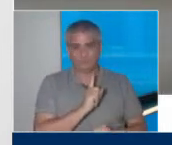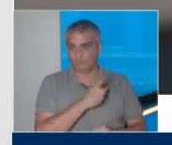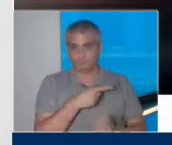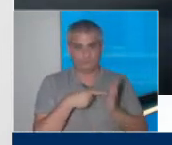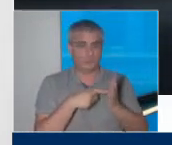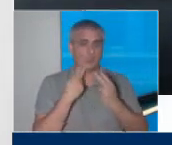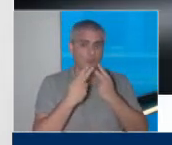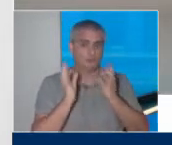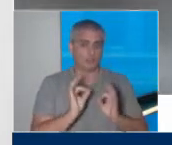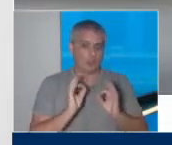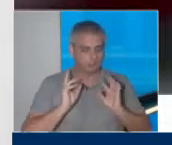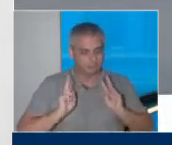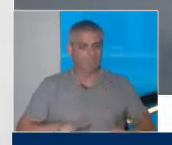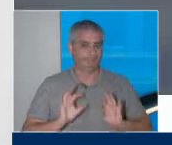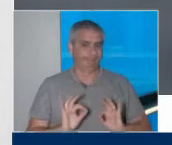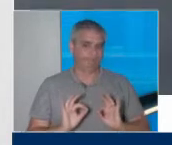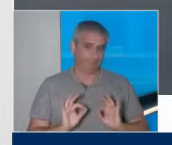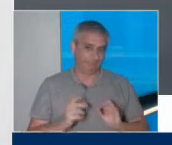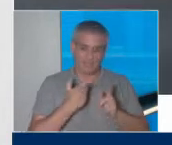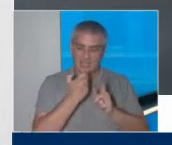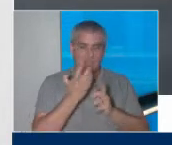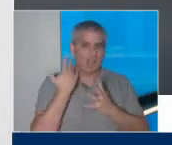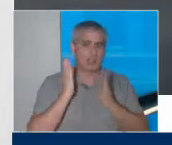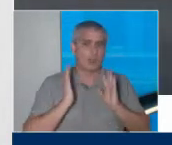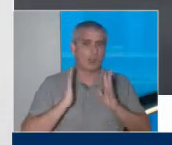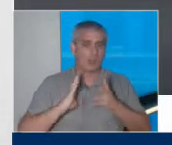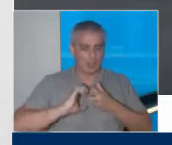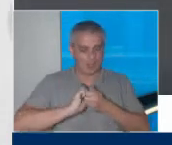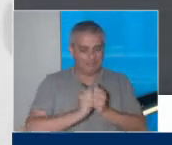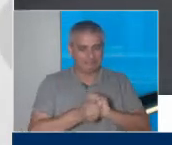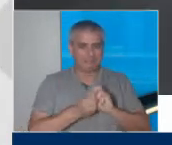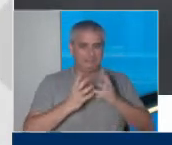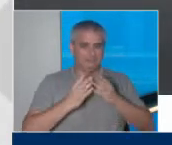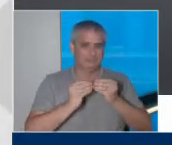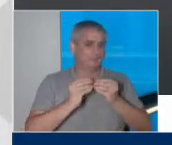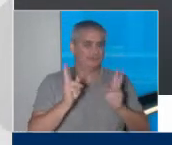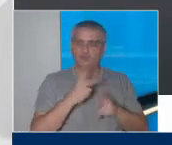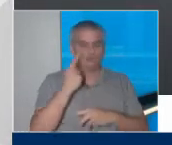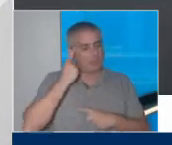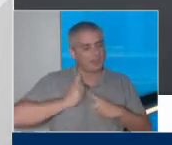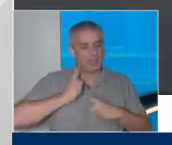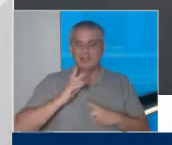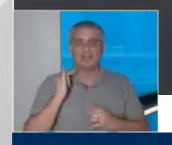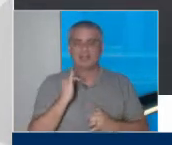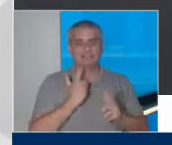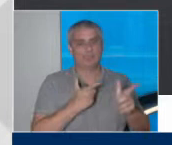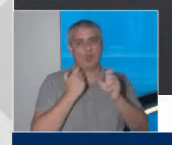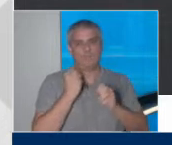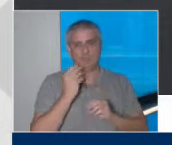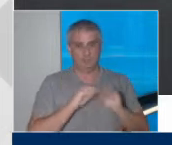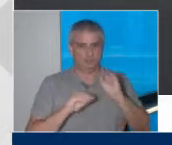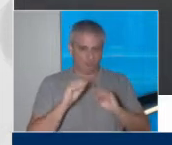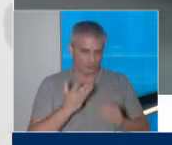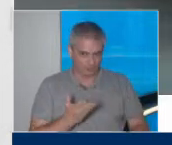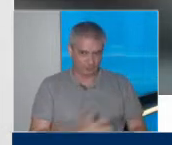על תוצאות חד משמעיות. הקליע היה כל כך מרוסק ומעוות שאי אפשר היה למעשה לקבוע מאיזה